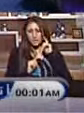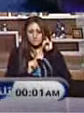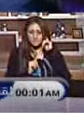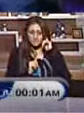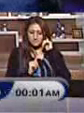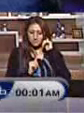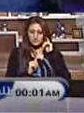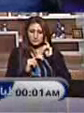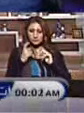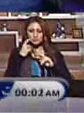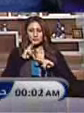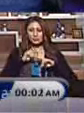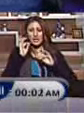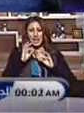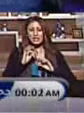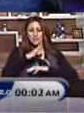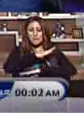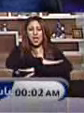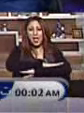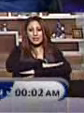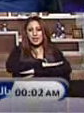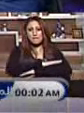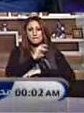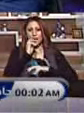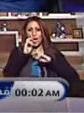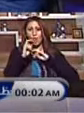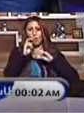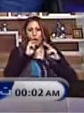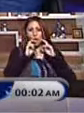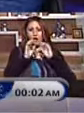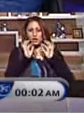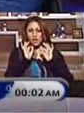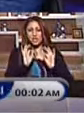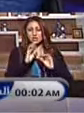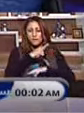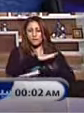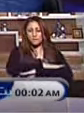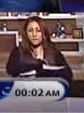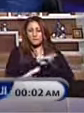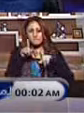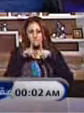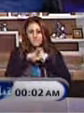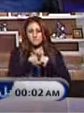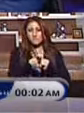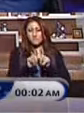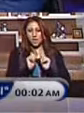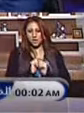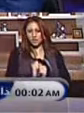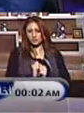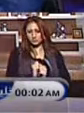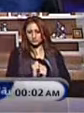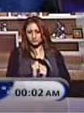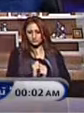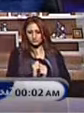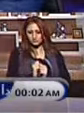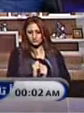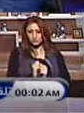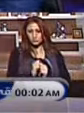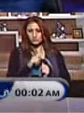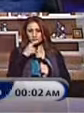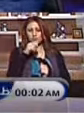اذا ادم الحوار لا يهم ان الذي امامي سيء الادب او ملكاته سيئه ولذلك نهى